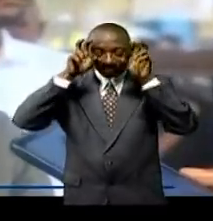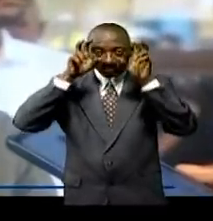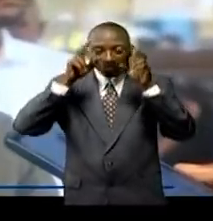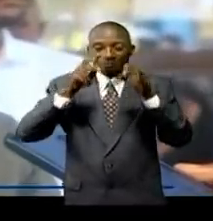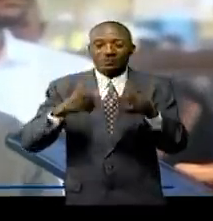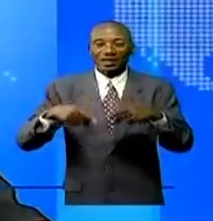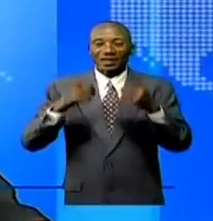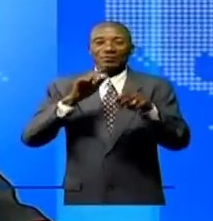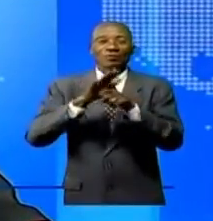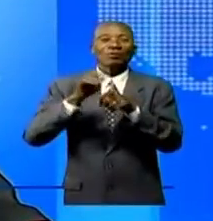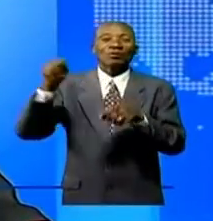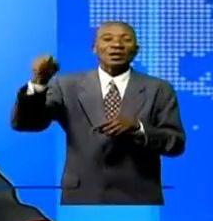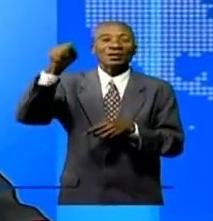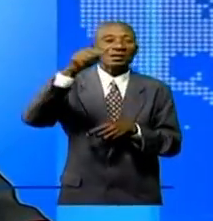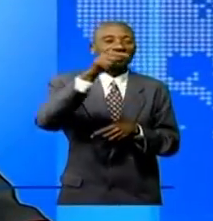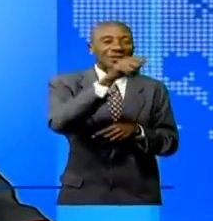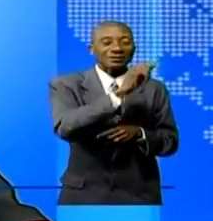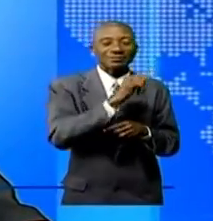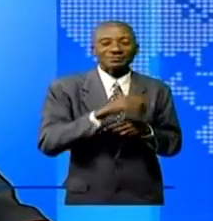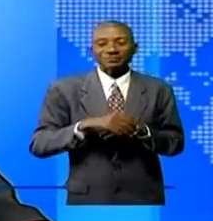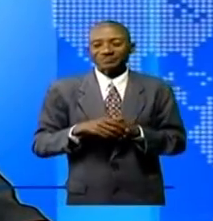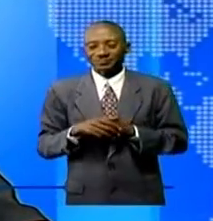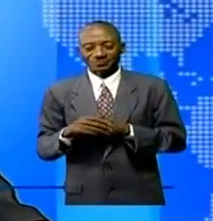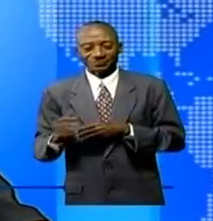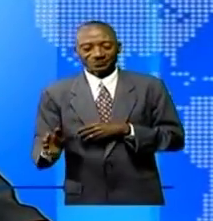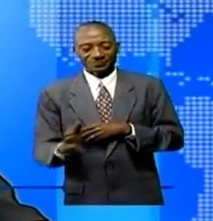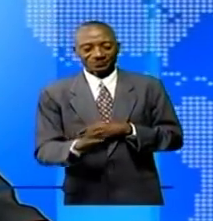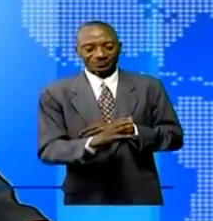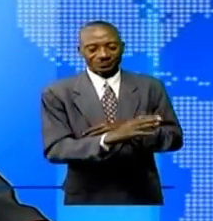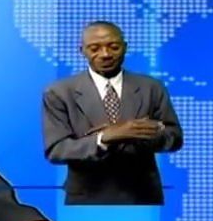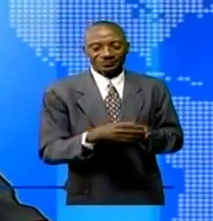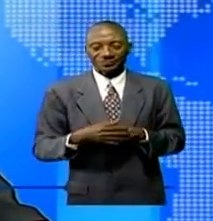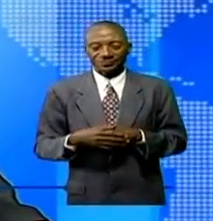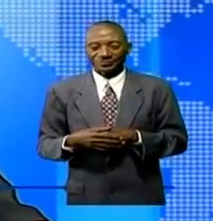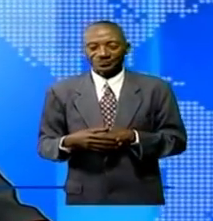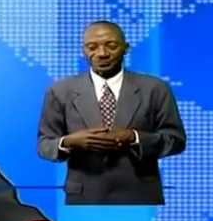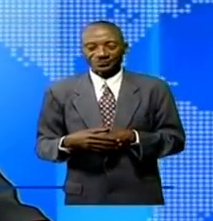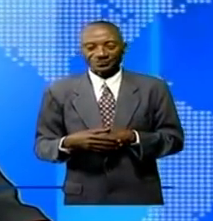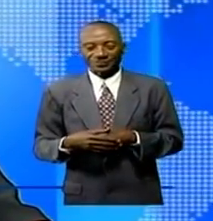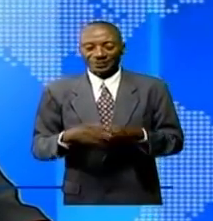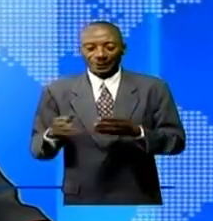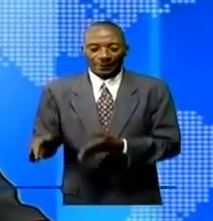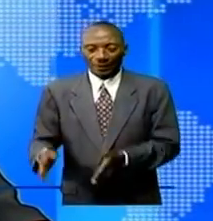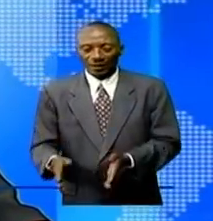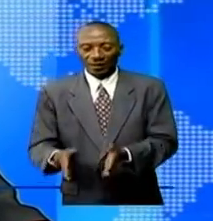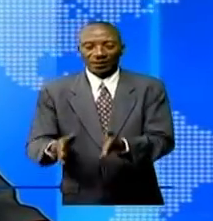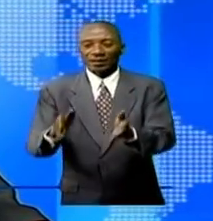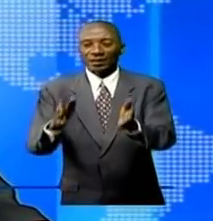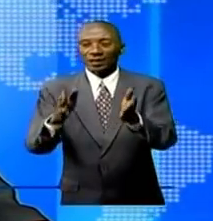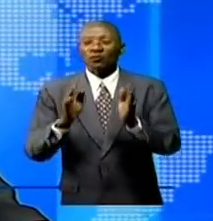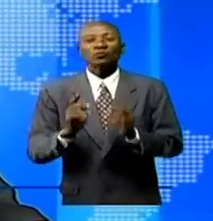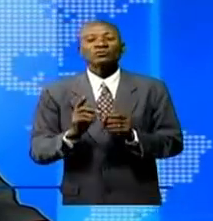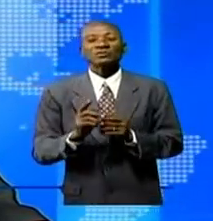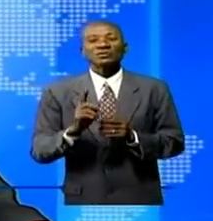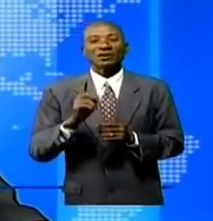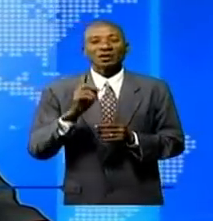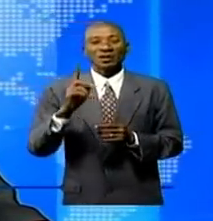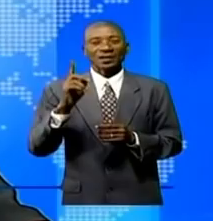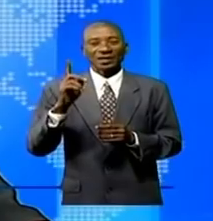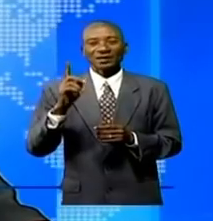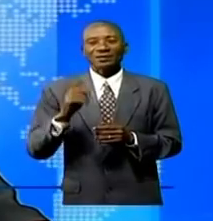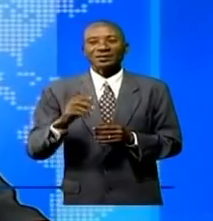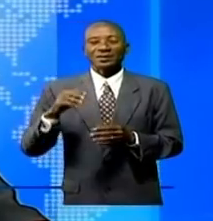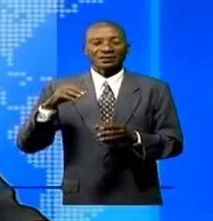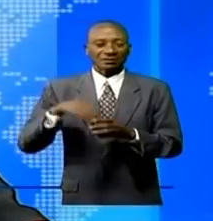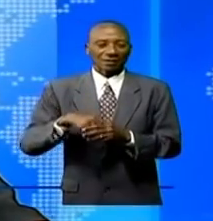République. Et puis la route Mabanga dans la commune de Yolo et le bureau administratif du quartier Pinzi dans la commune